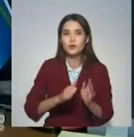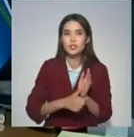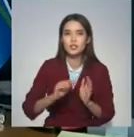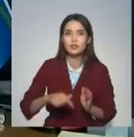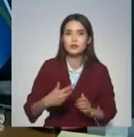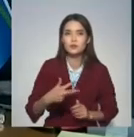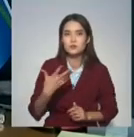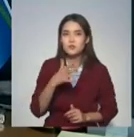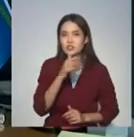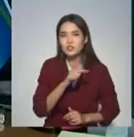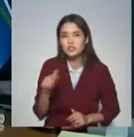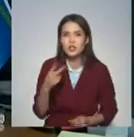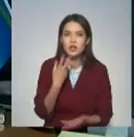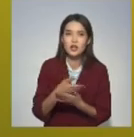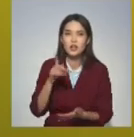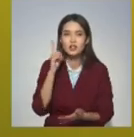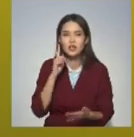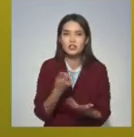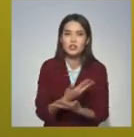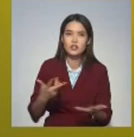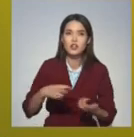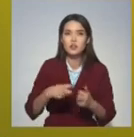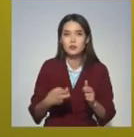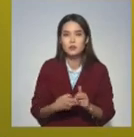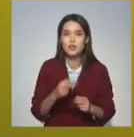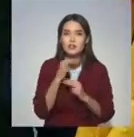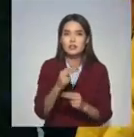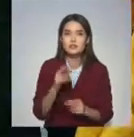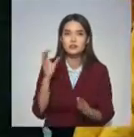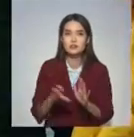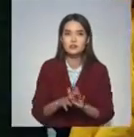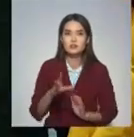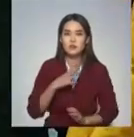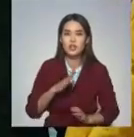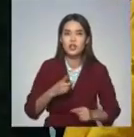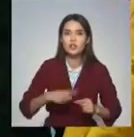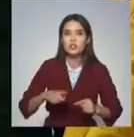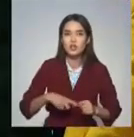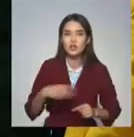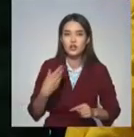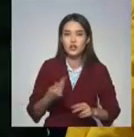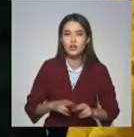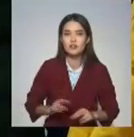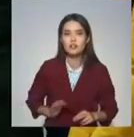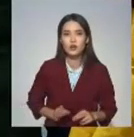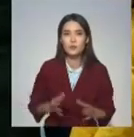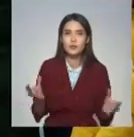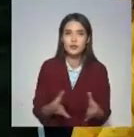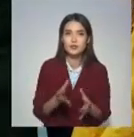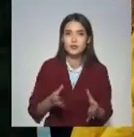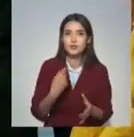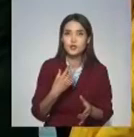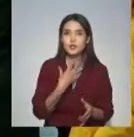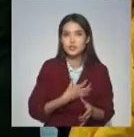35 жас аралықтағы жастар түрлі мәселелер бойынша жүгіне алды. Жасым 20-да осы консалтинг орталығына мен